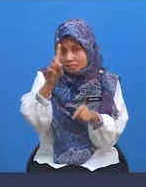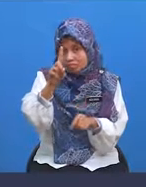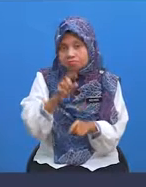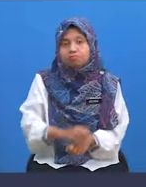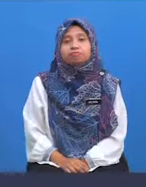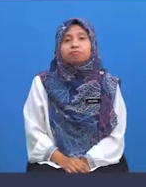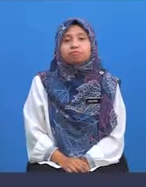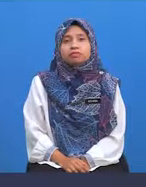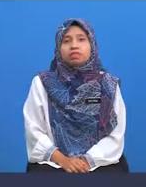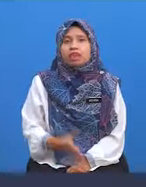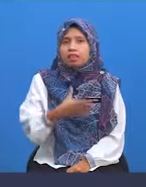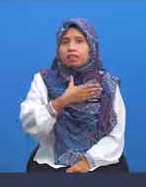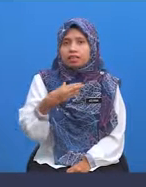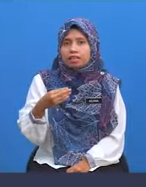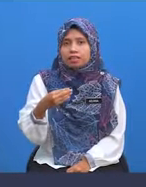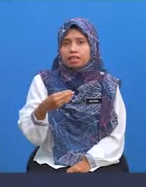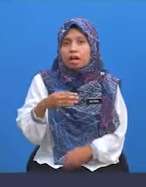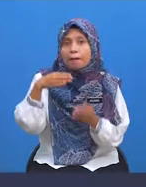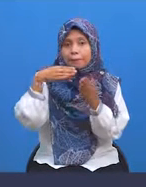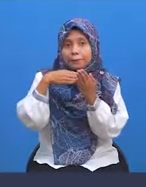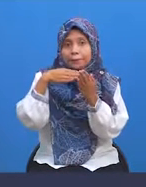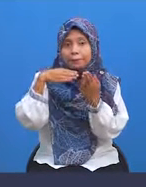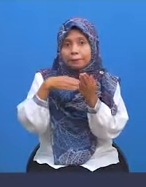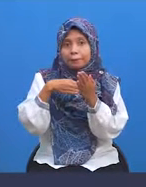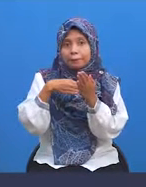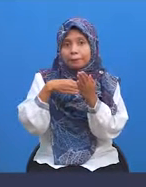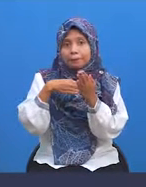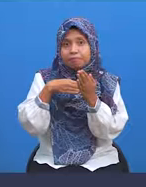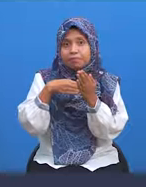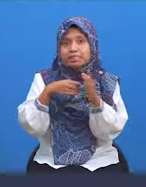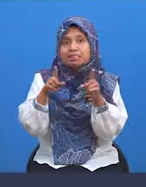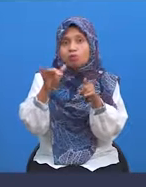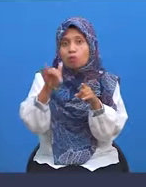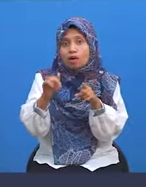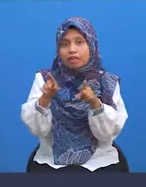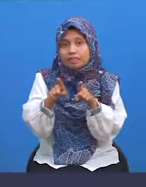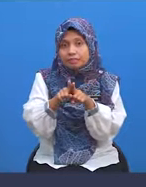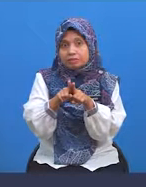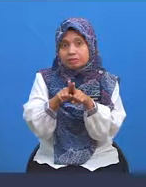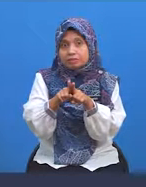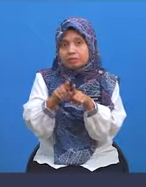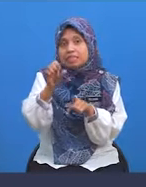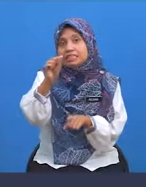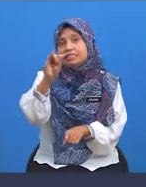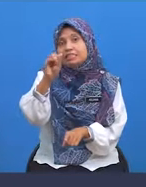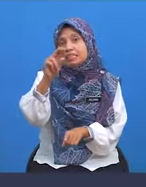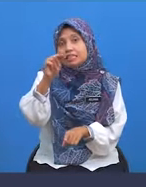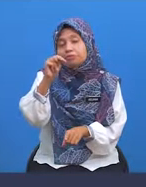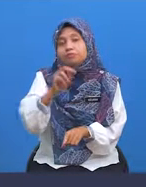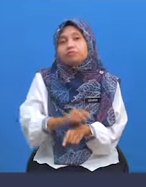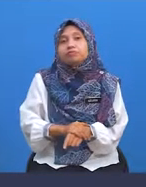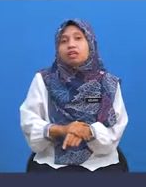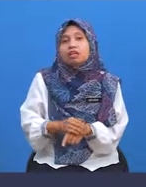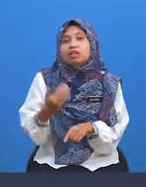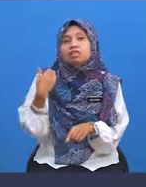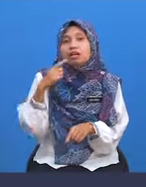Dan bilangan kala y sama dengan sin theta ialah 1.